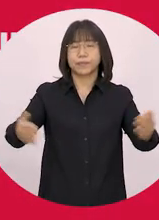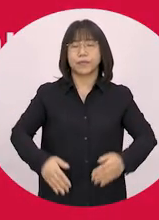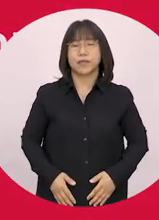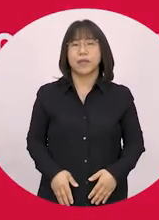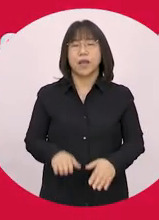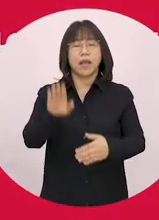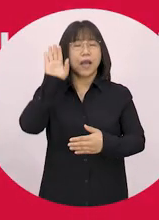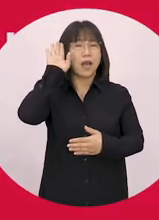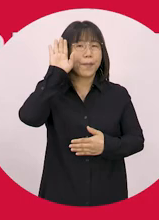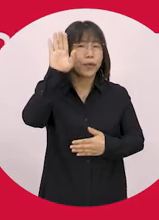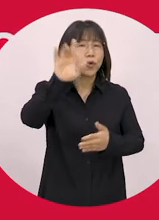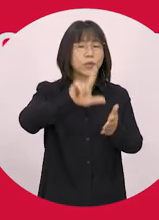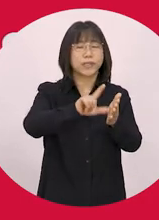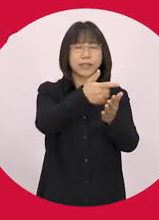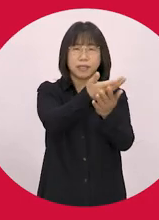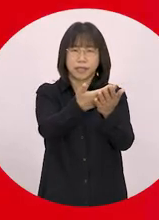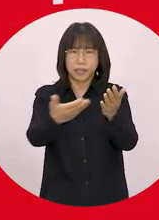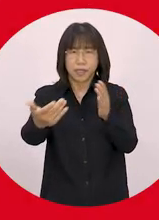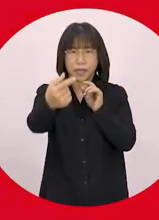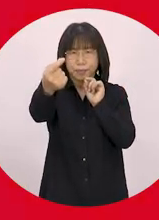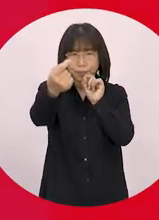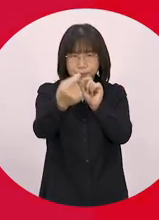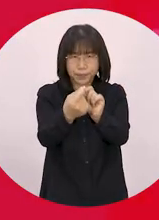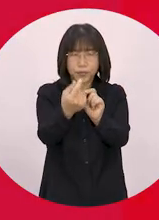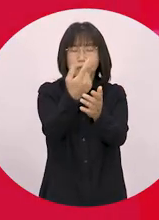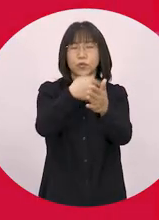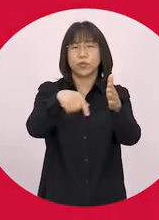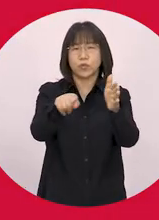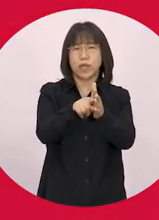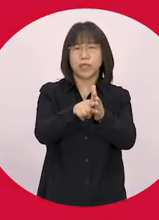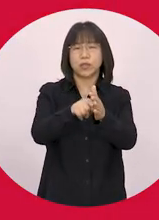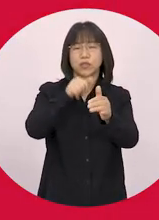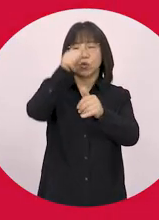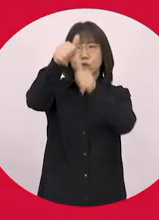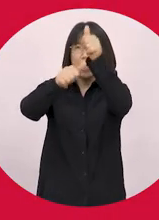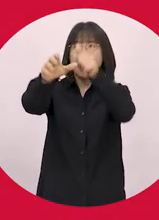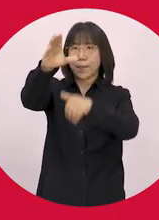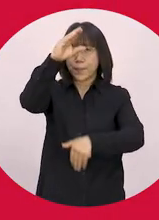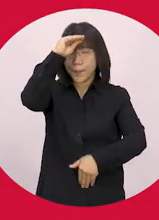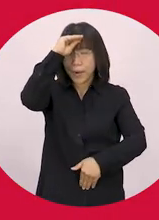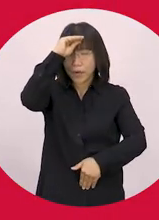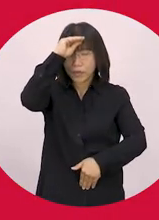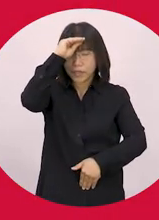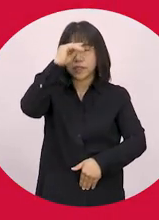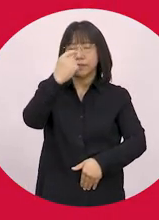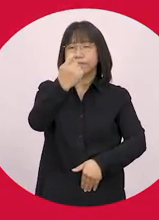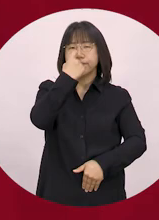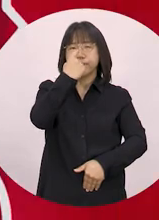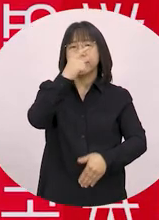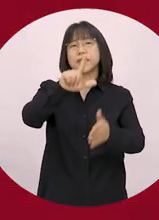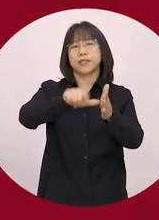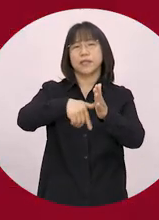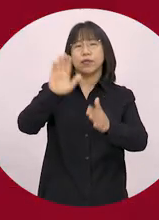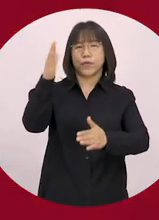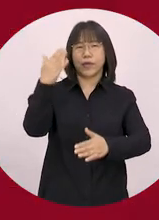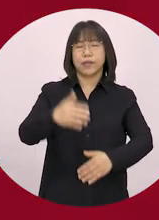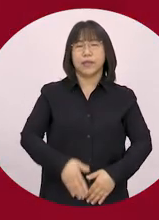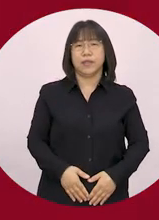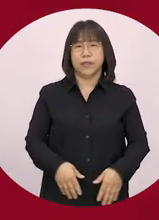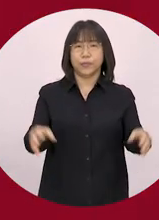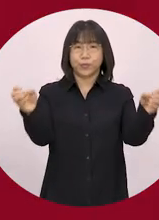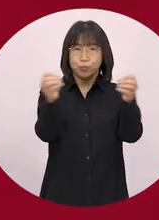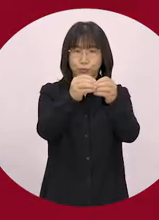통해 역사를 읽고 다가올 뉴노멀을 대비하는 인문학적 지혜를 선조들에게 배우는 소중한 시간이 될 것입니다.